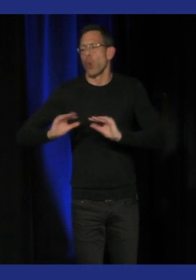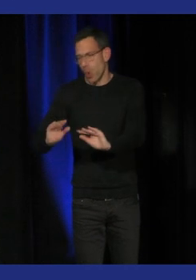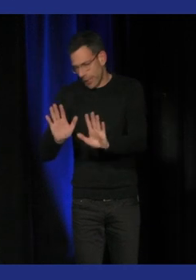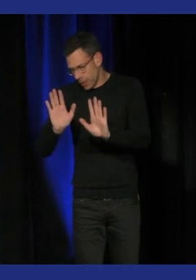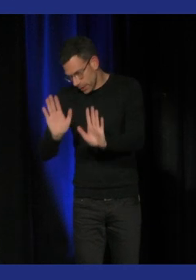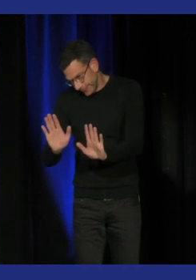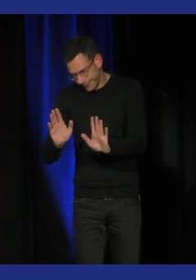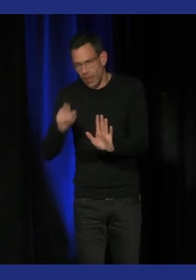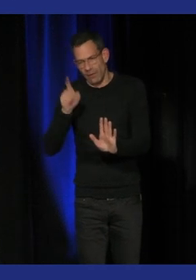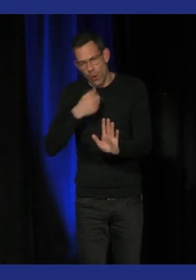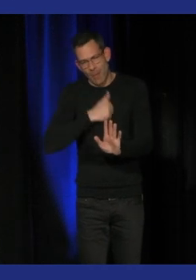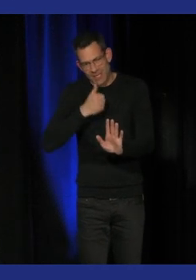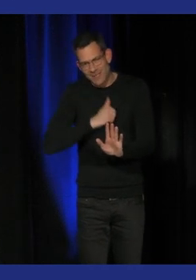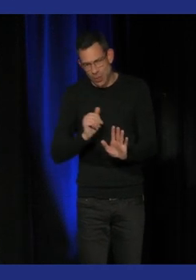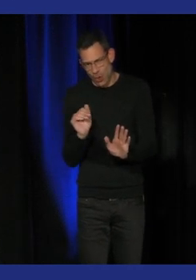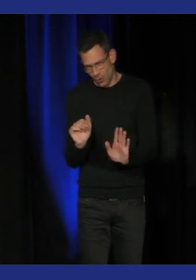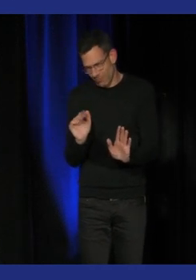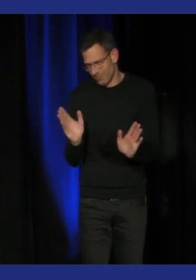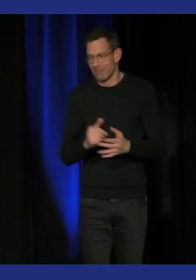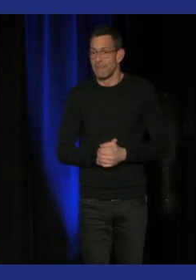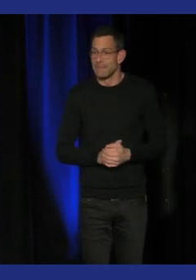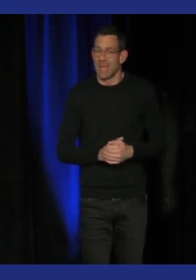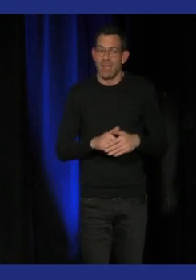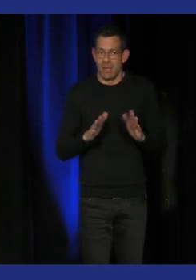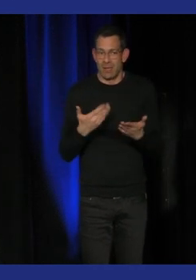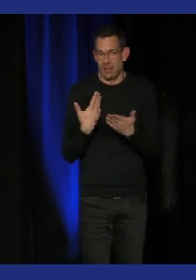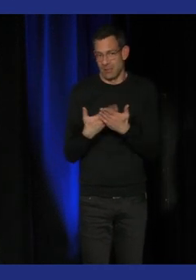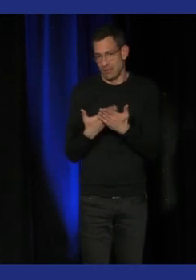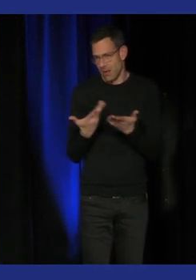Il faut toujours un petit peu de temps. Mais voilà, on est sur